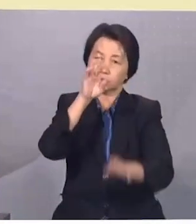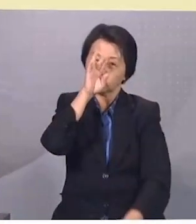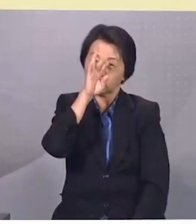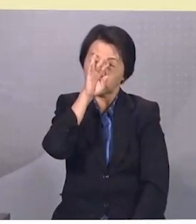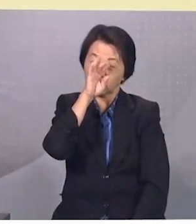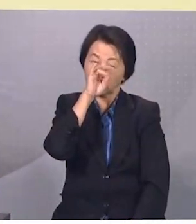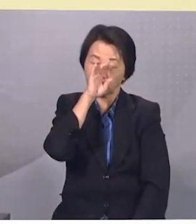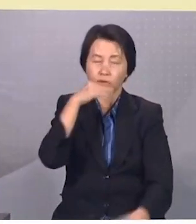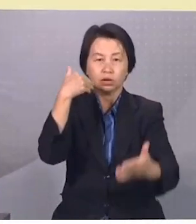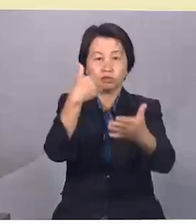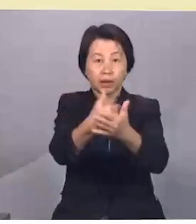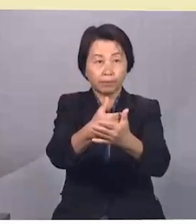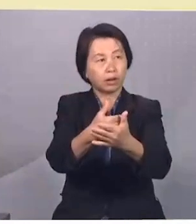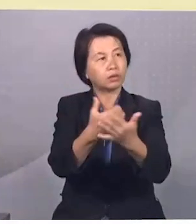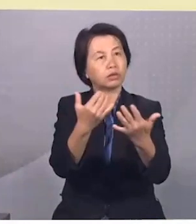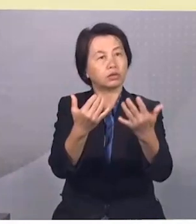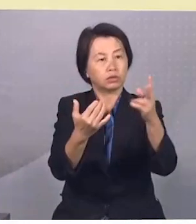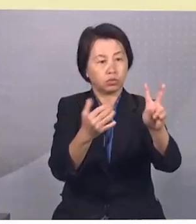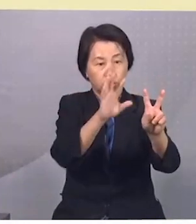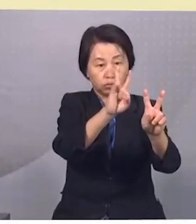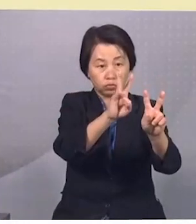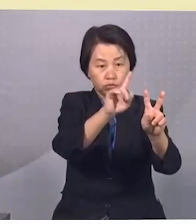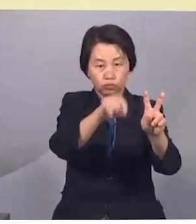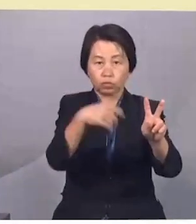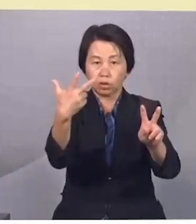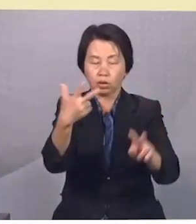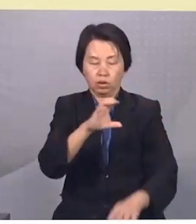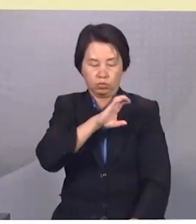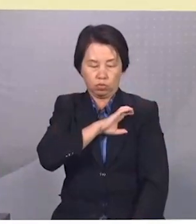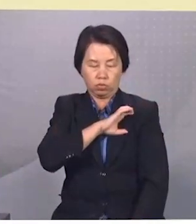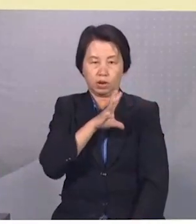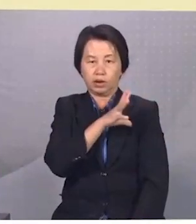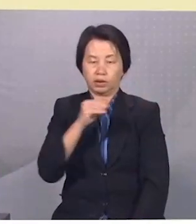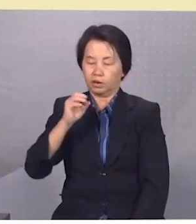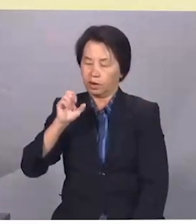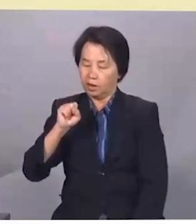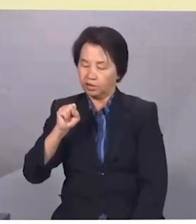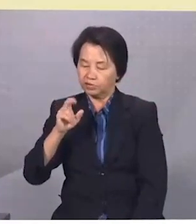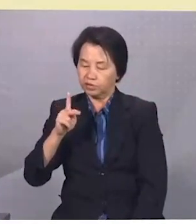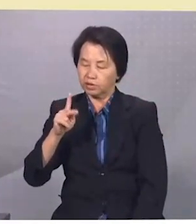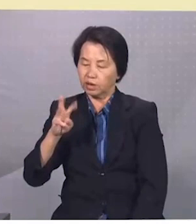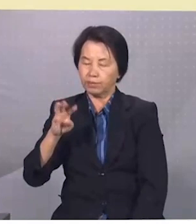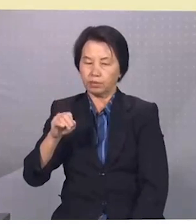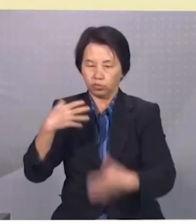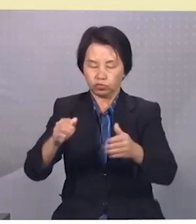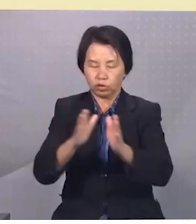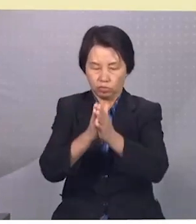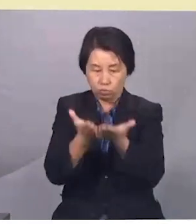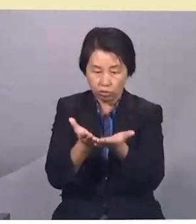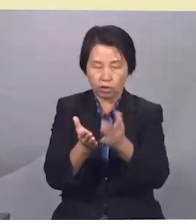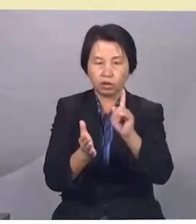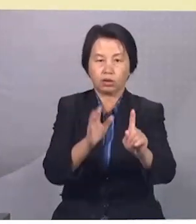sehingga Duck 7 much pihak pdrm dan SGM telah membuka sebanyak 114